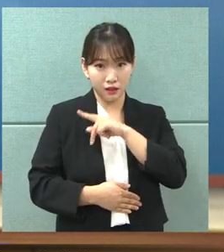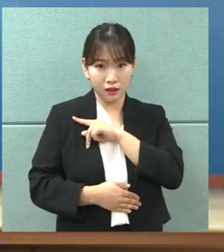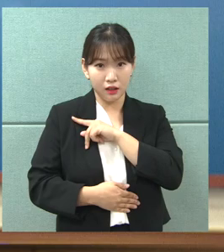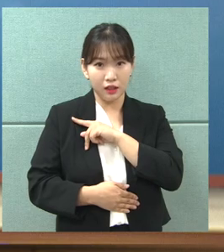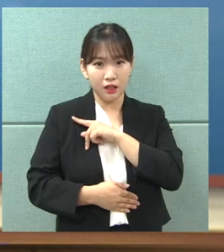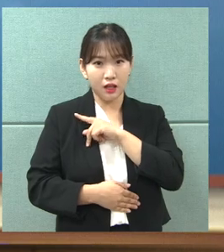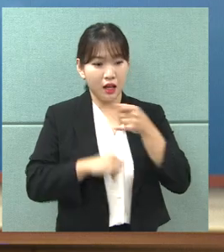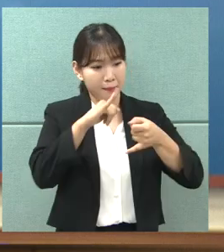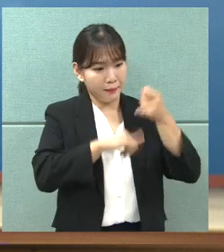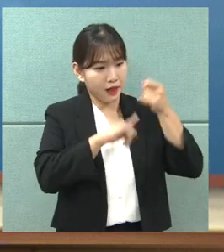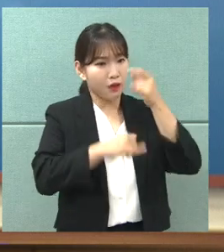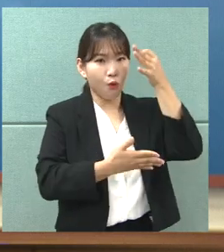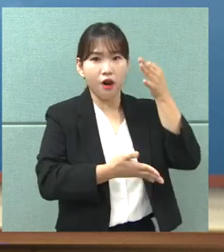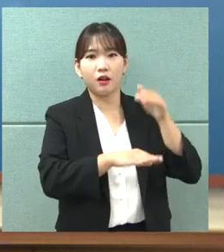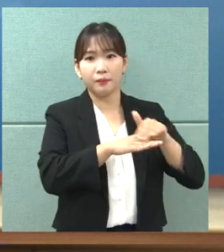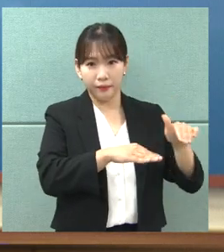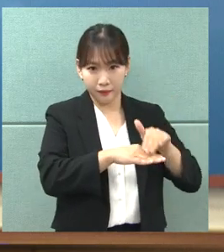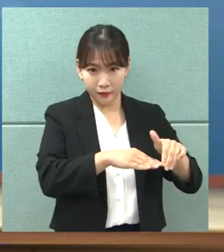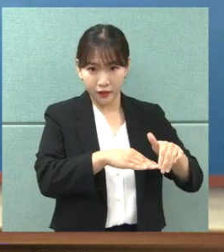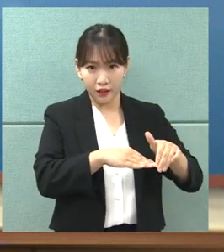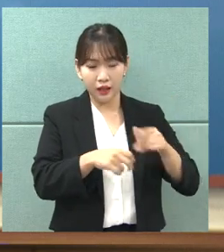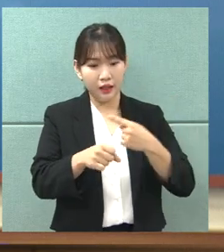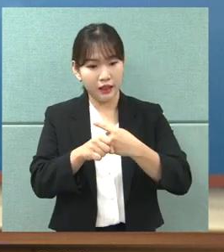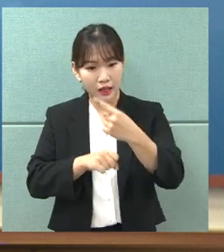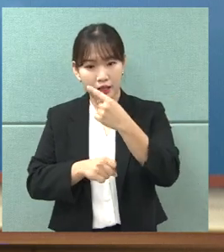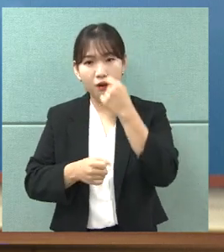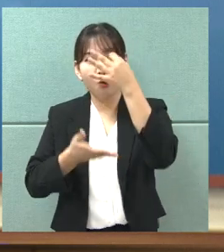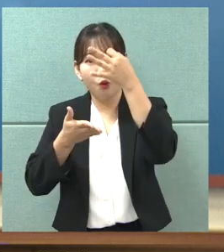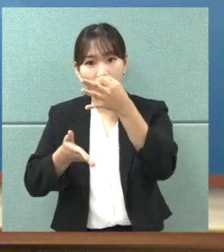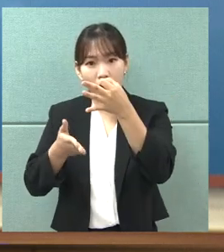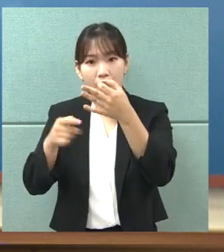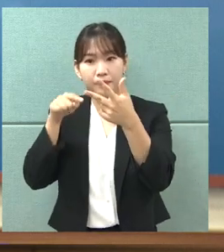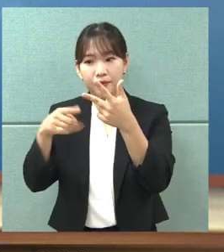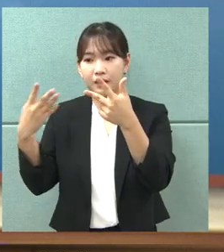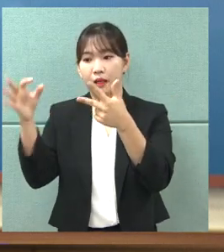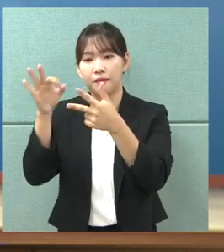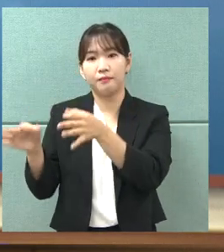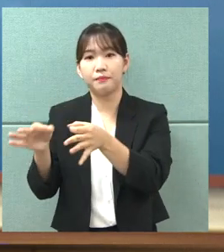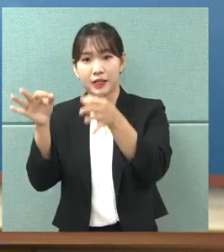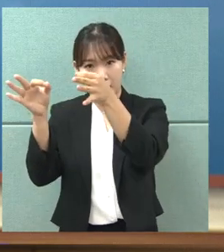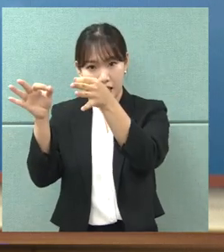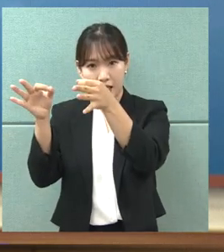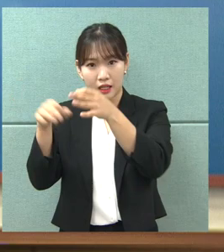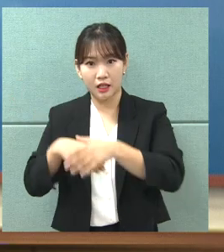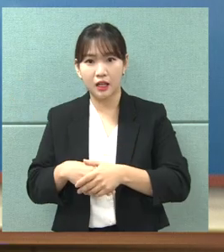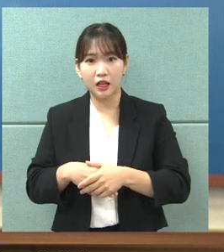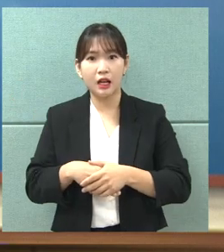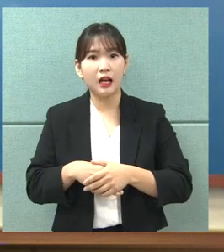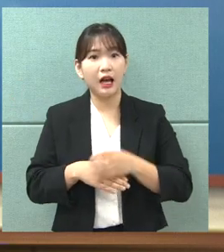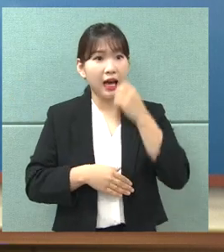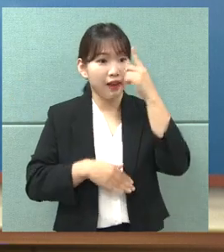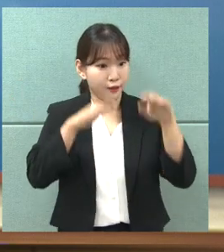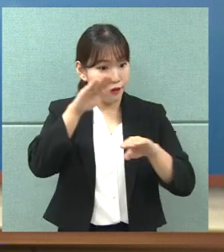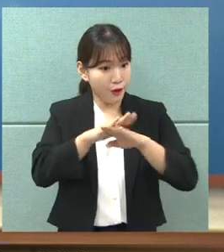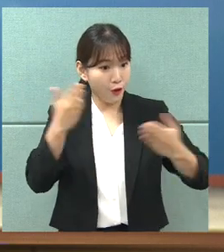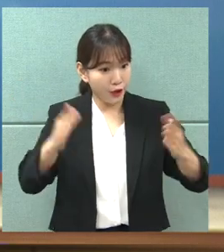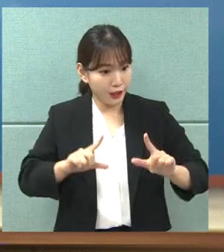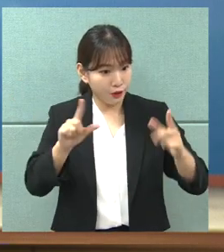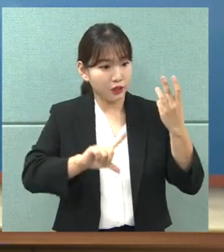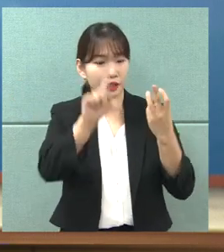노조는 체불임금 해결 임금 7.4% 인상 한 달만근 일수 13일에서